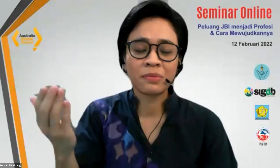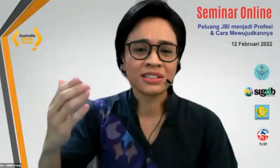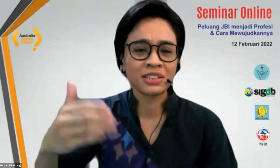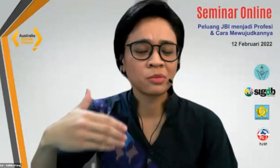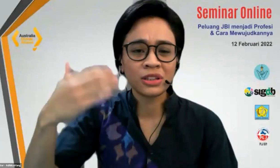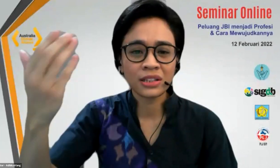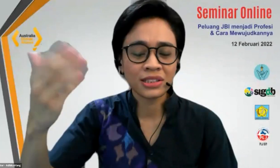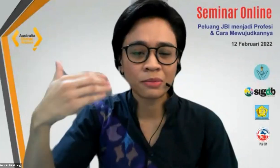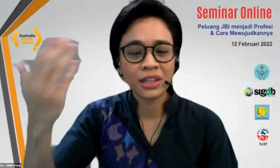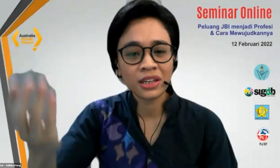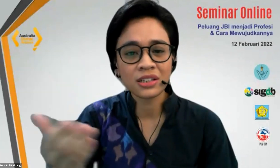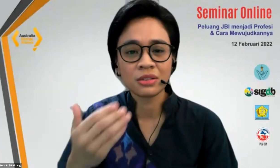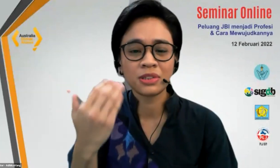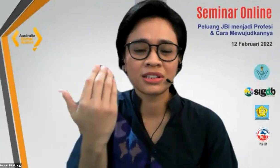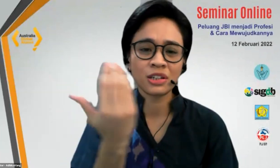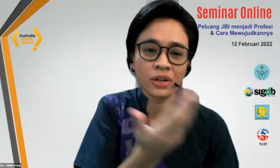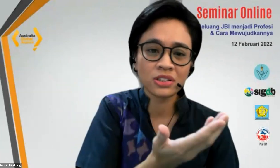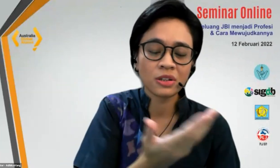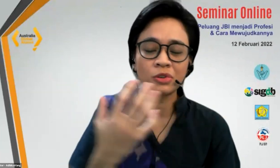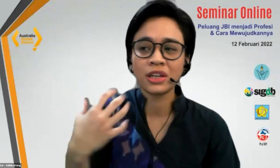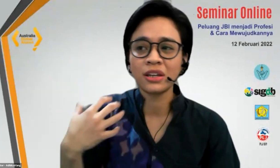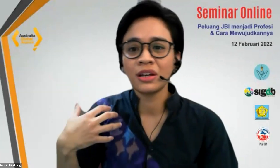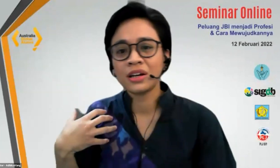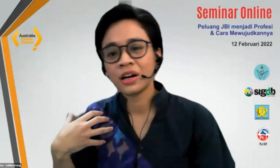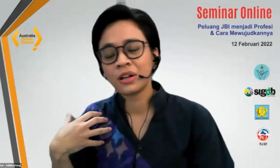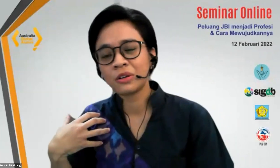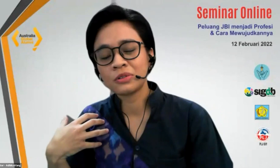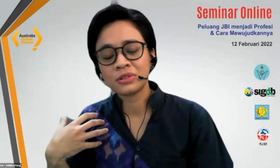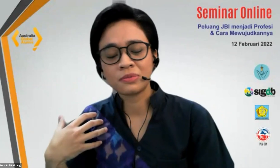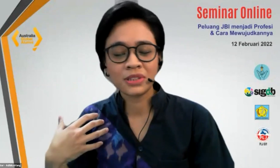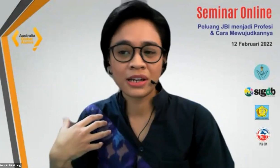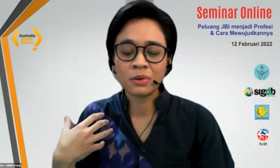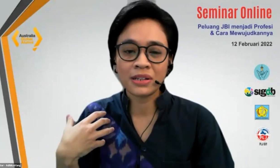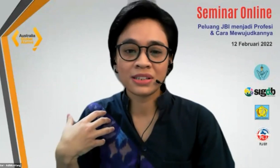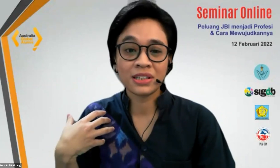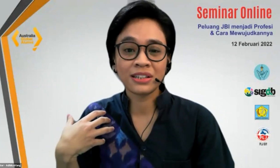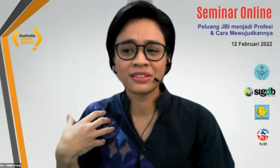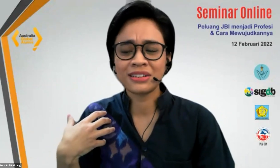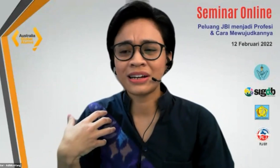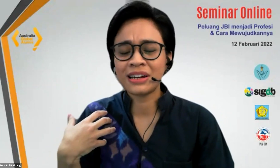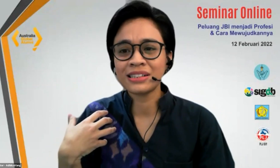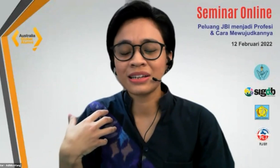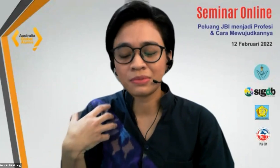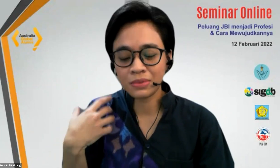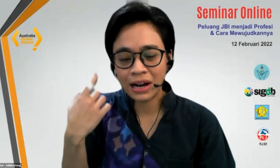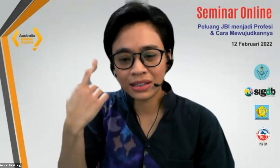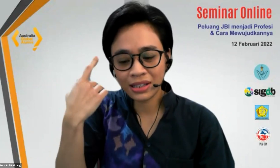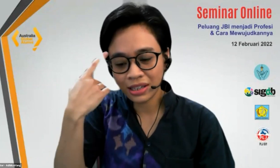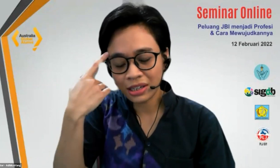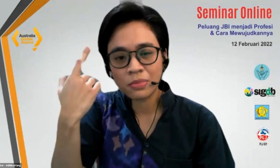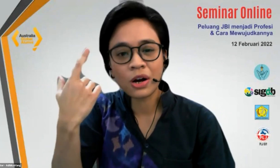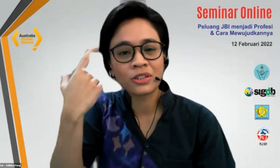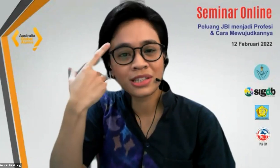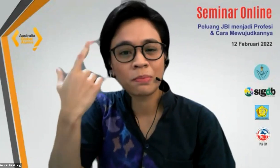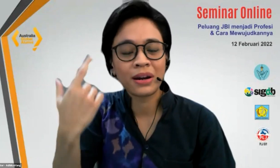penyampaian secara simultan simultan ia secara sequential mungkin kalau saya berbahasa isyarat karena sih nggak